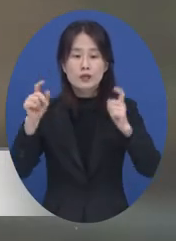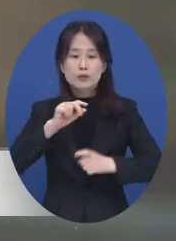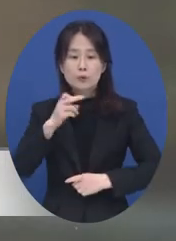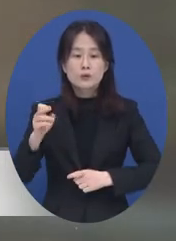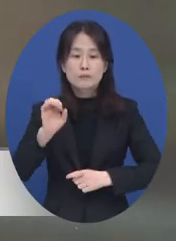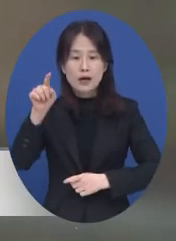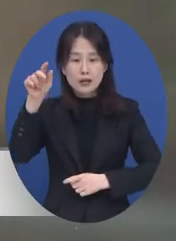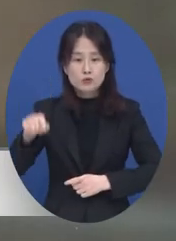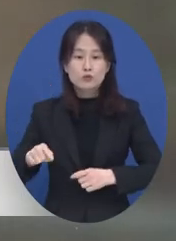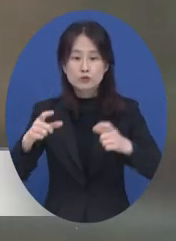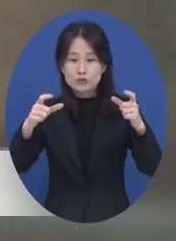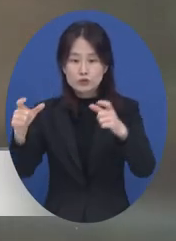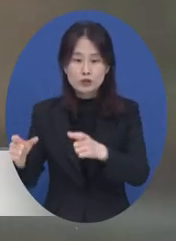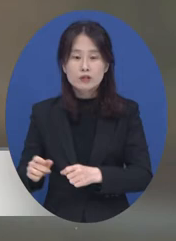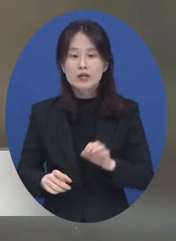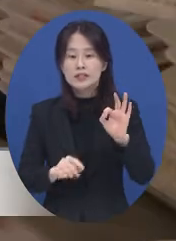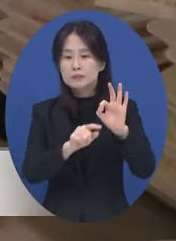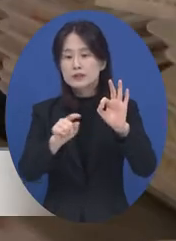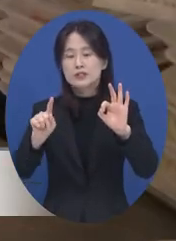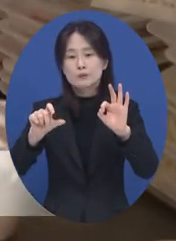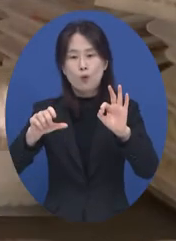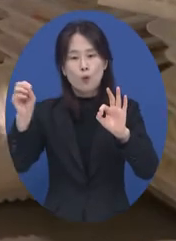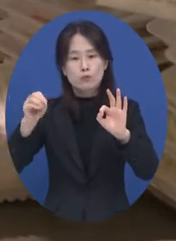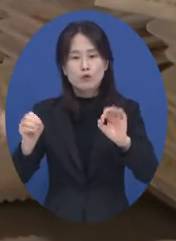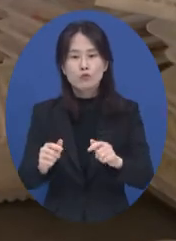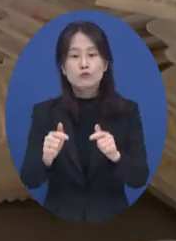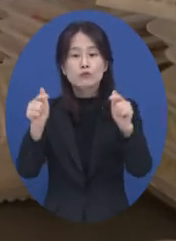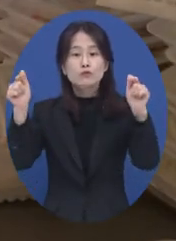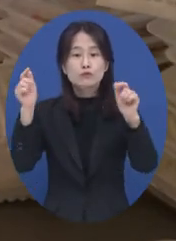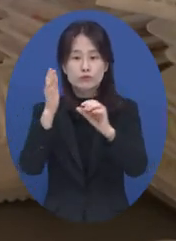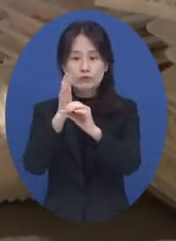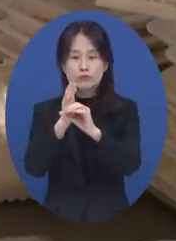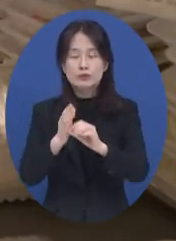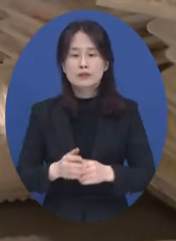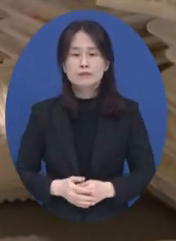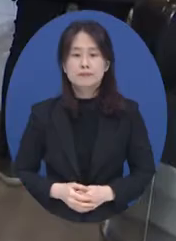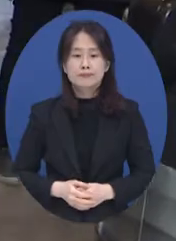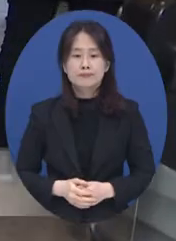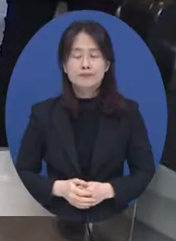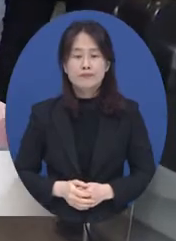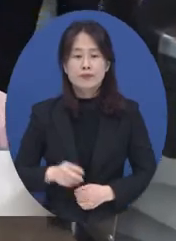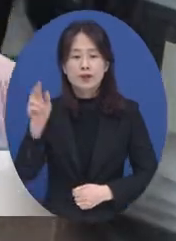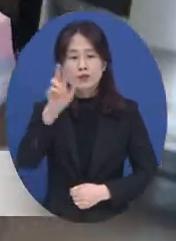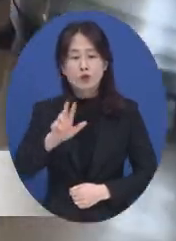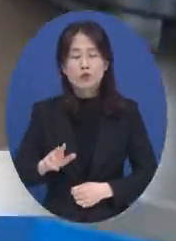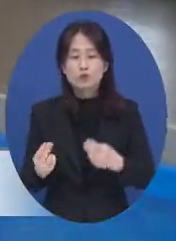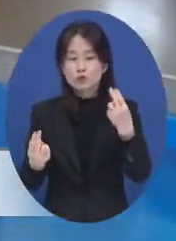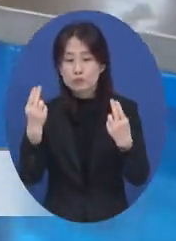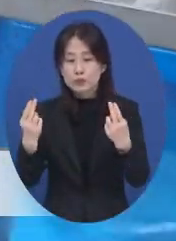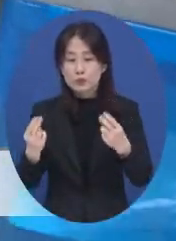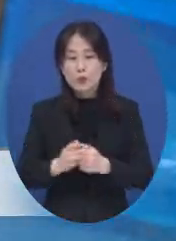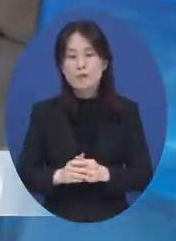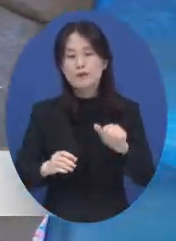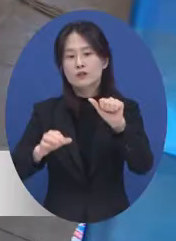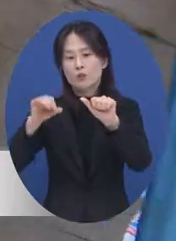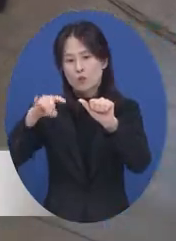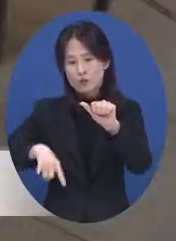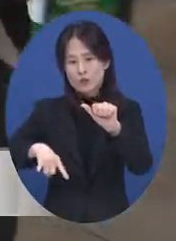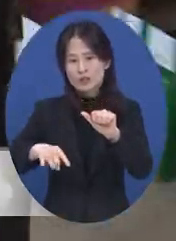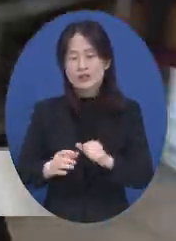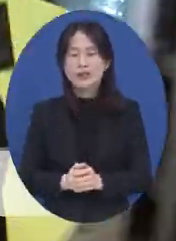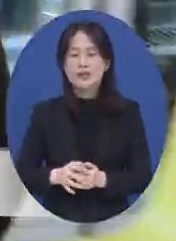지역의 경우는 지난 2월 기준 10에서 15%의 점유율을 기록했습니다. 전국 단위로 따지면 배달앱 중